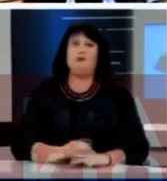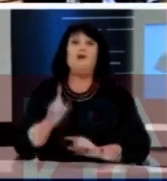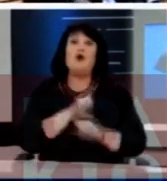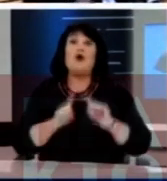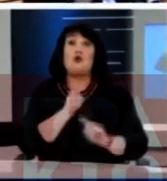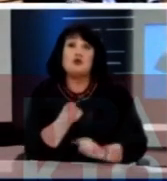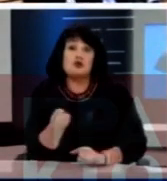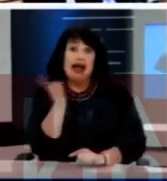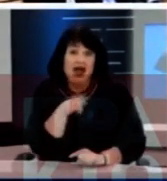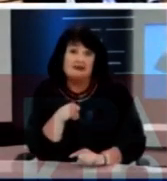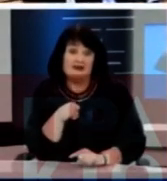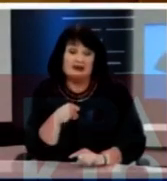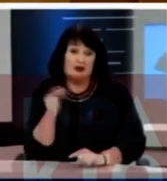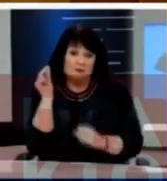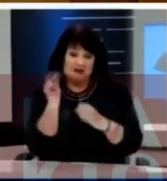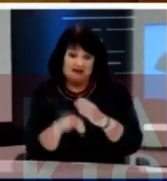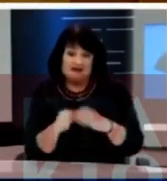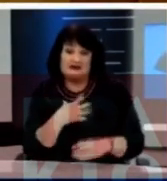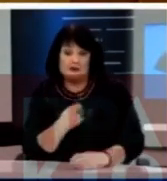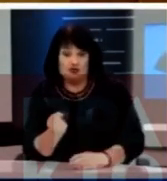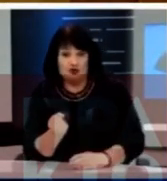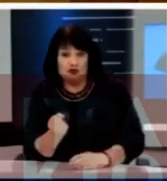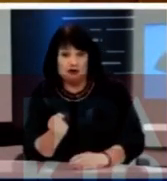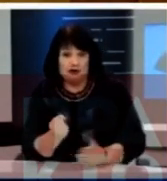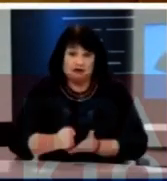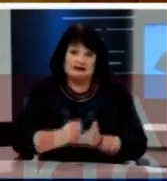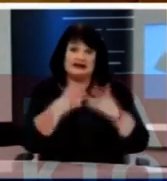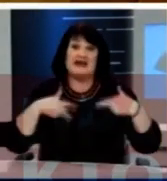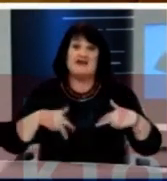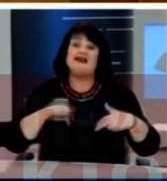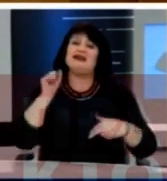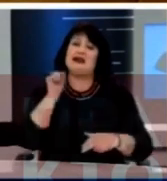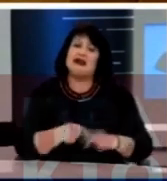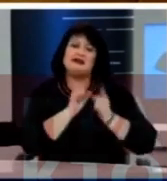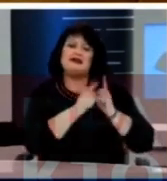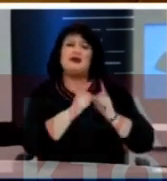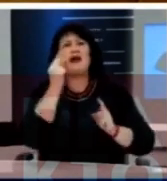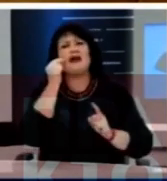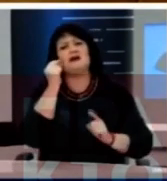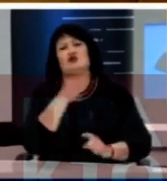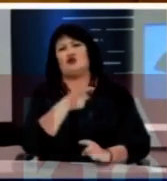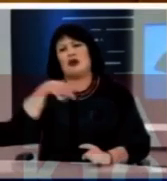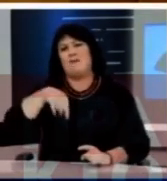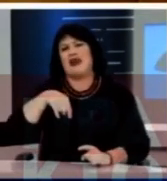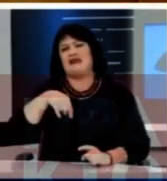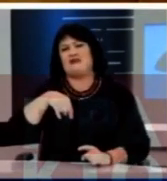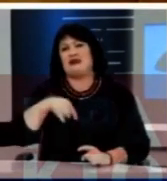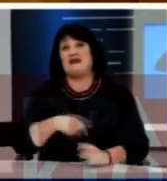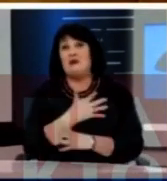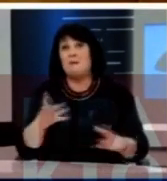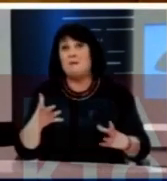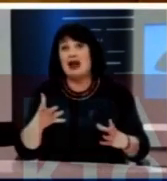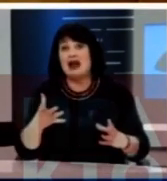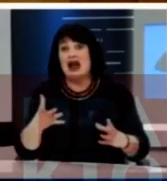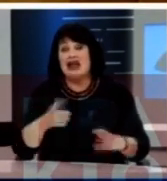Όποιος αύριο δώσει ψήφο εμπιστοσύνης, ψηφίζει ναι και στη Συμφωνία των Πρεσπών, που συνιστά μεγάλη